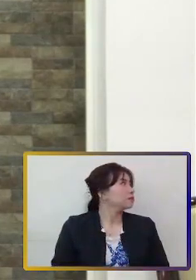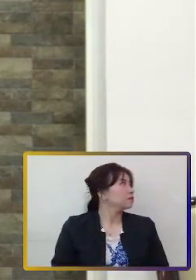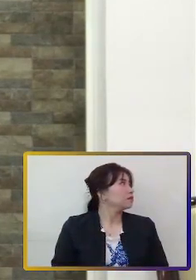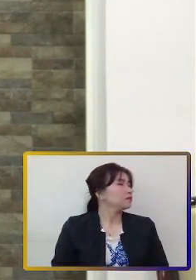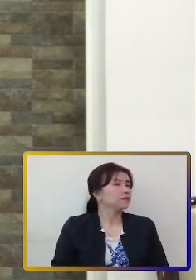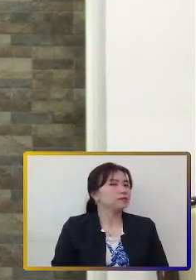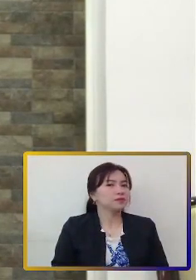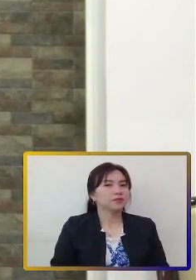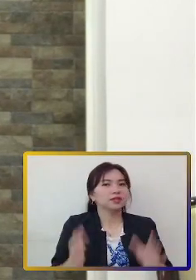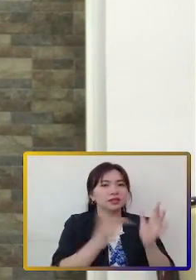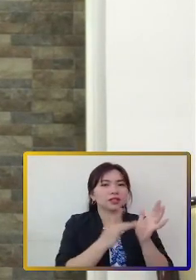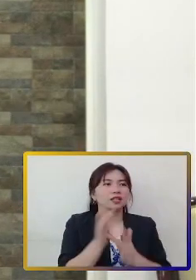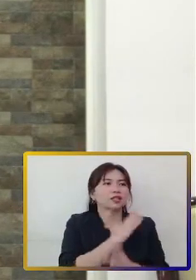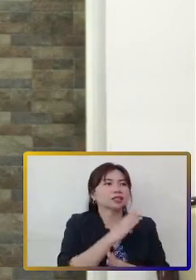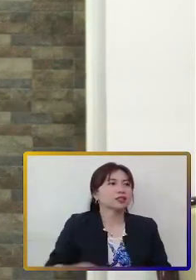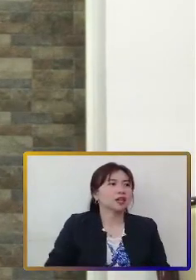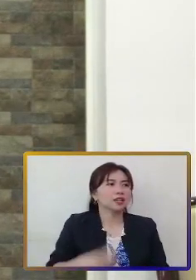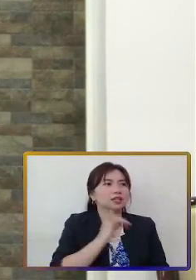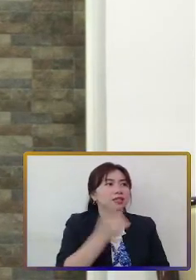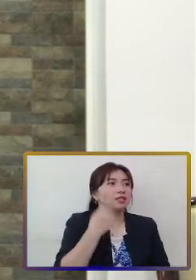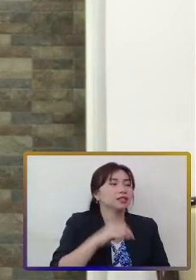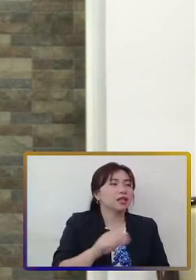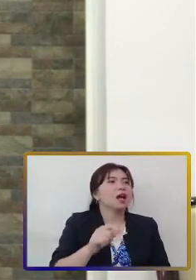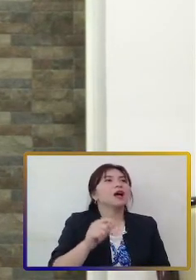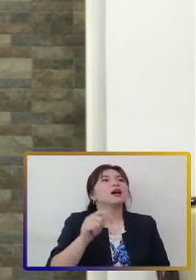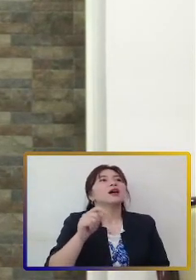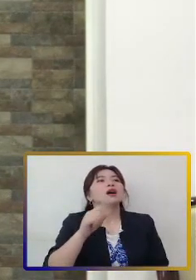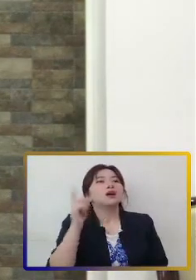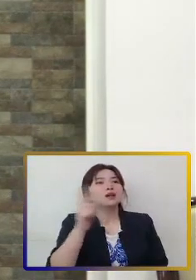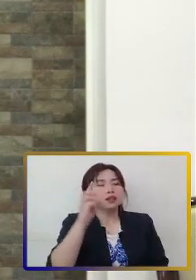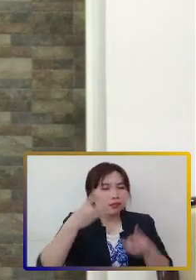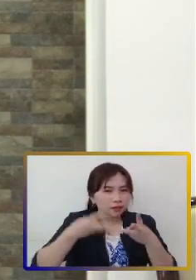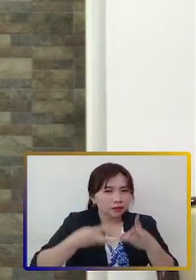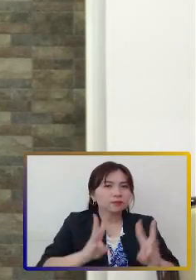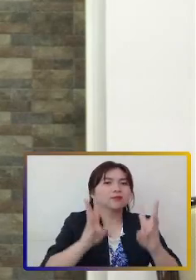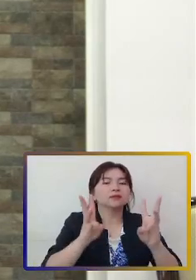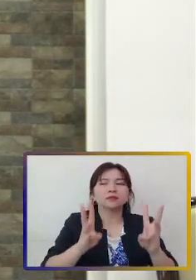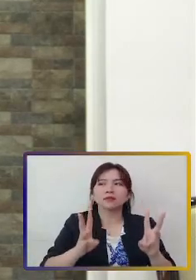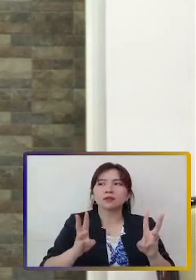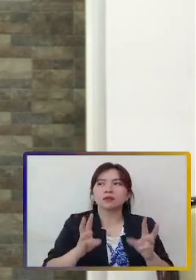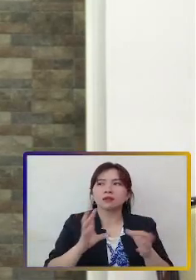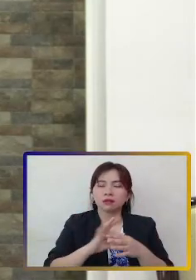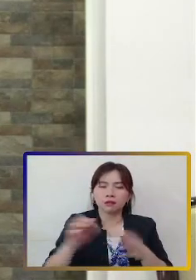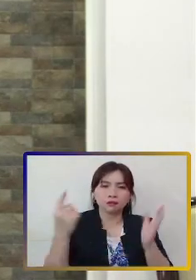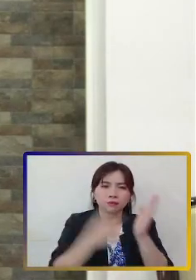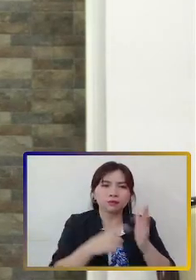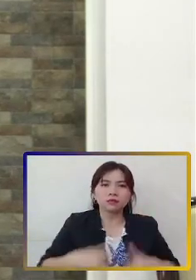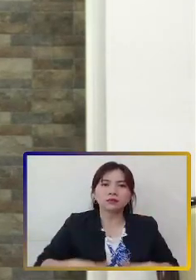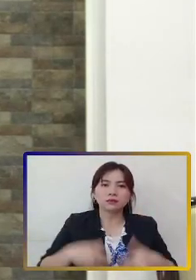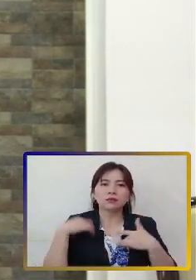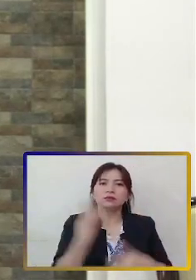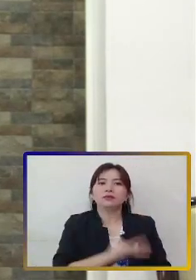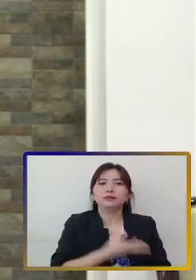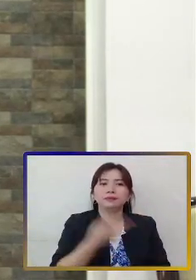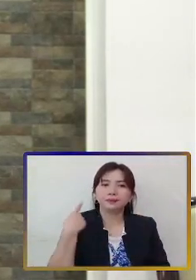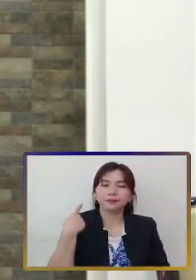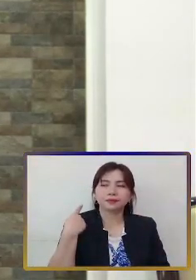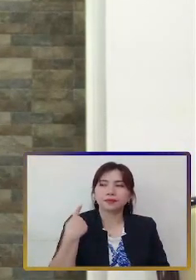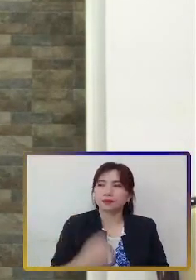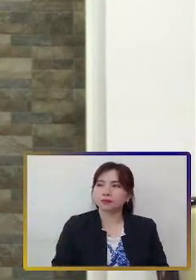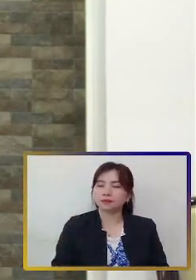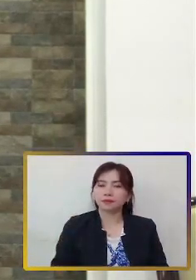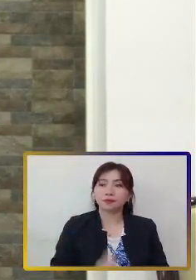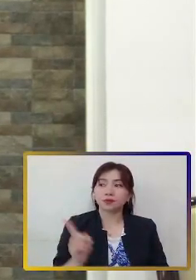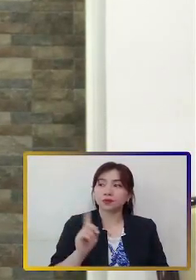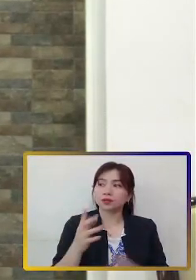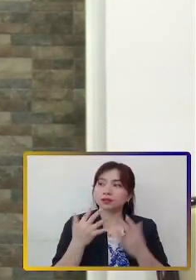the way of this life He is the only mode of this life He is the only means of this life Anong pangangailangan